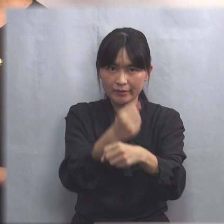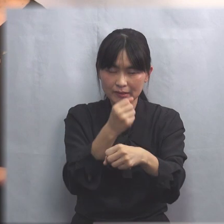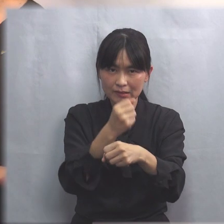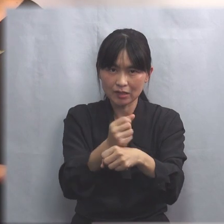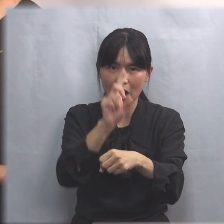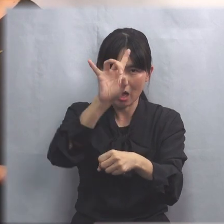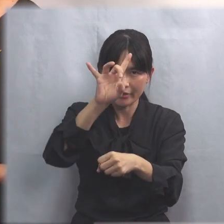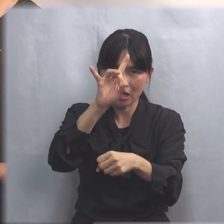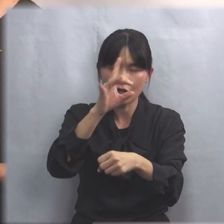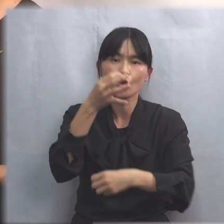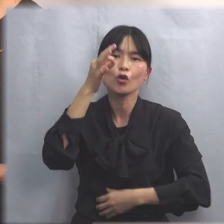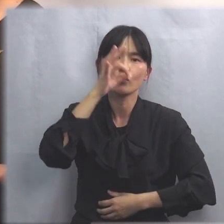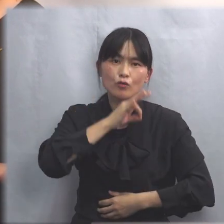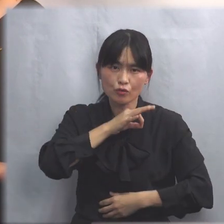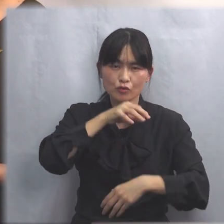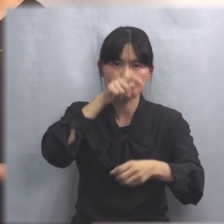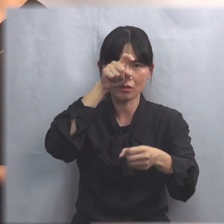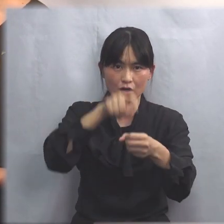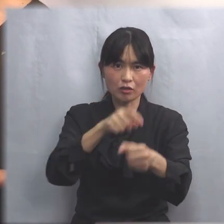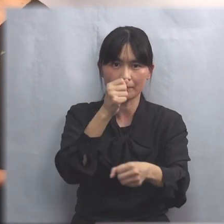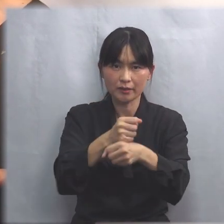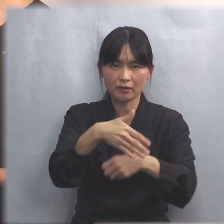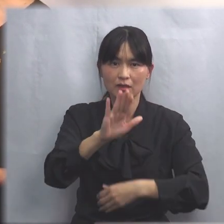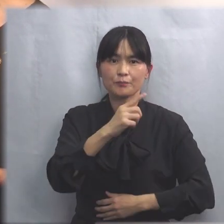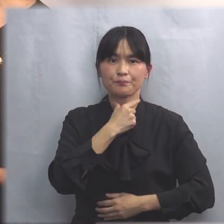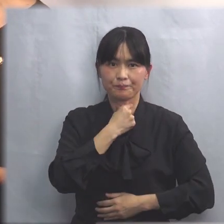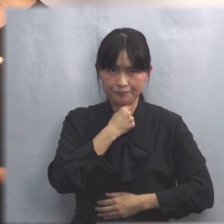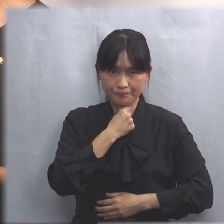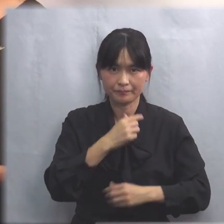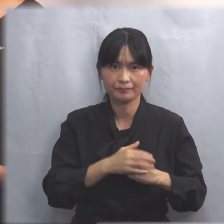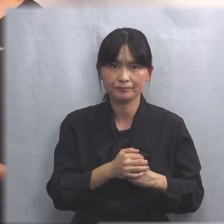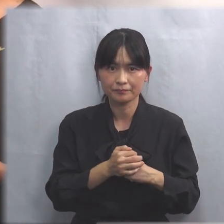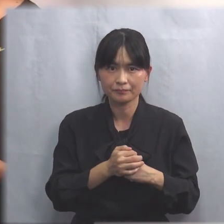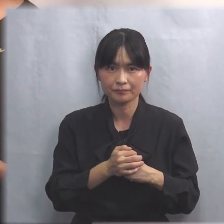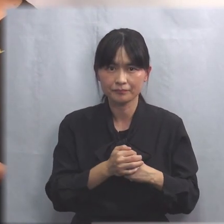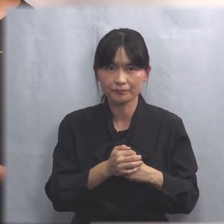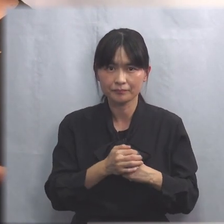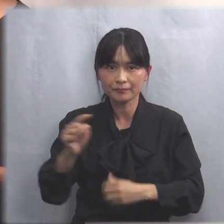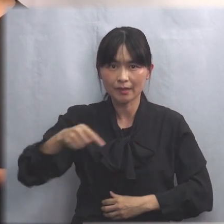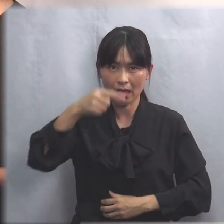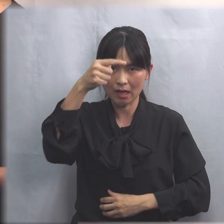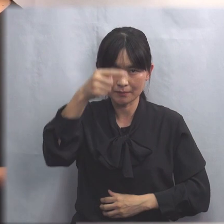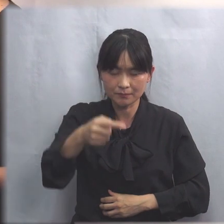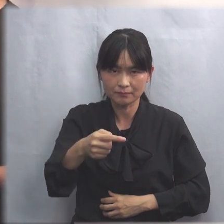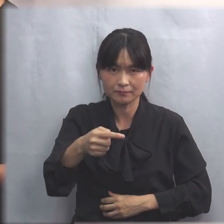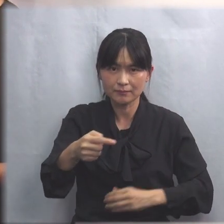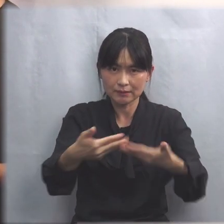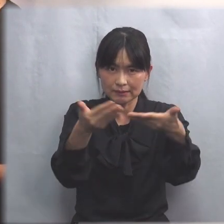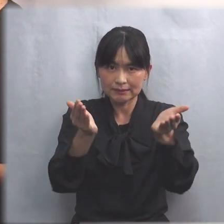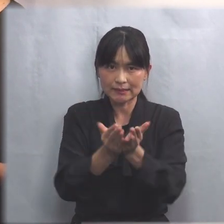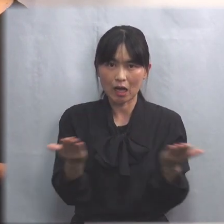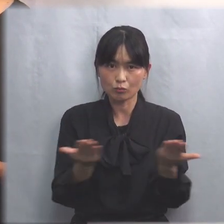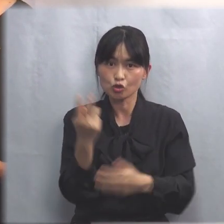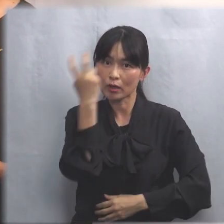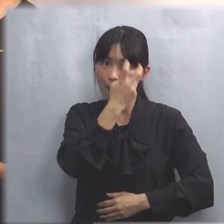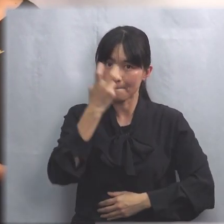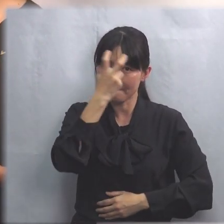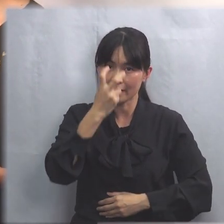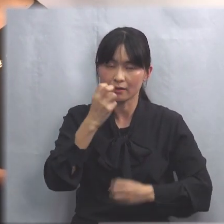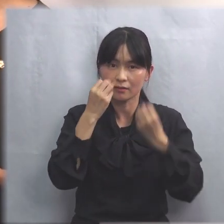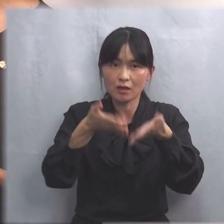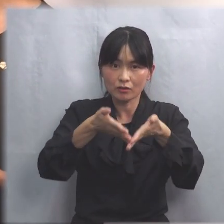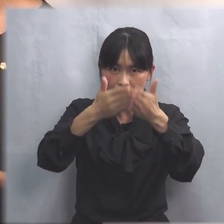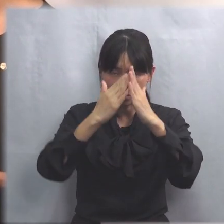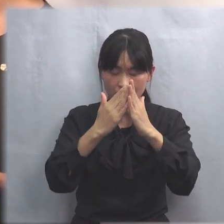일원화되어서 효율적으로 관리될 수 있기를 희망합니다. 다음은 당무감사위원회를 신설하자는 안입니다. 이